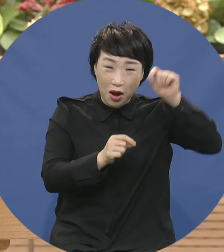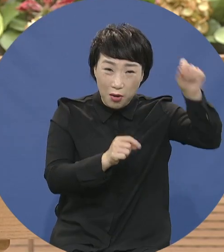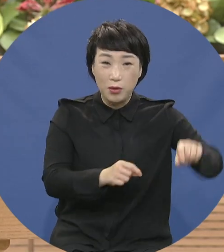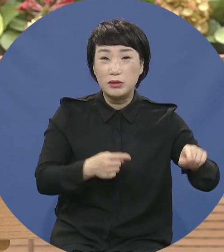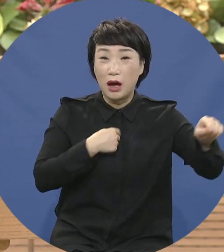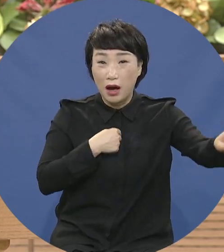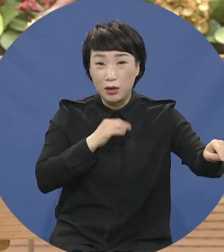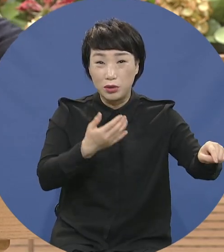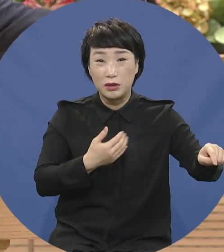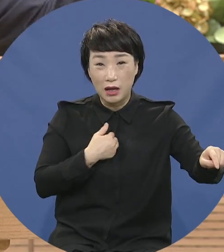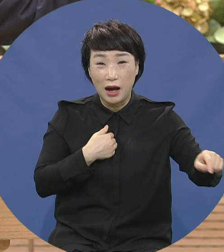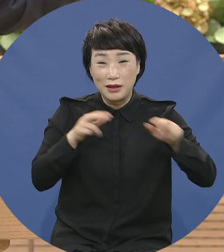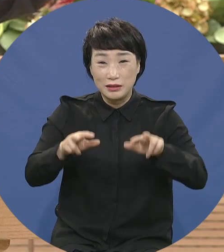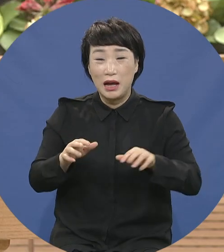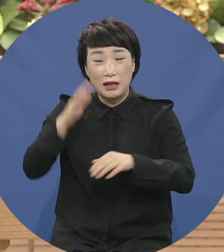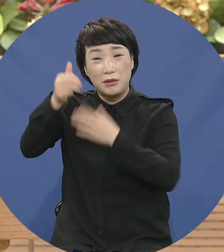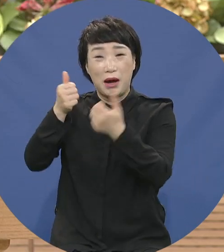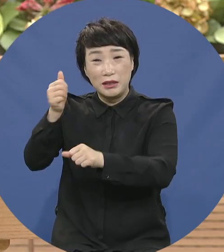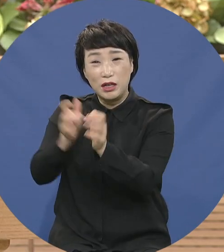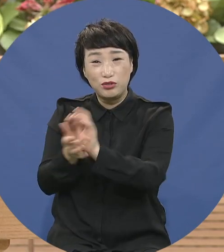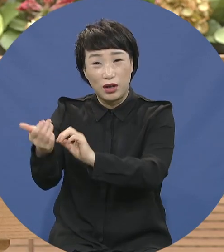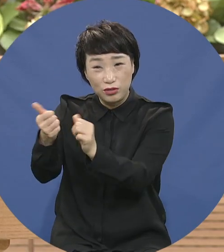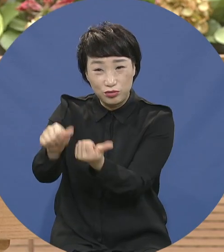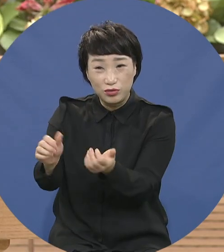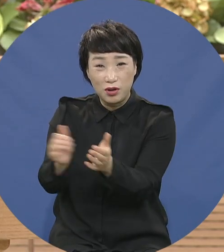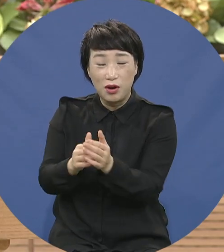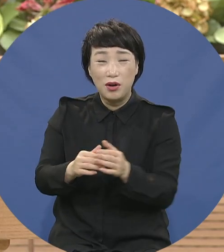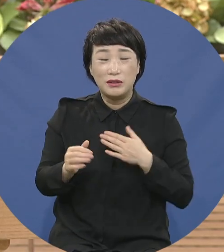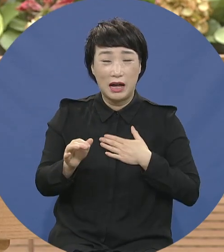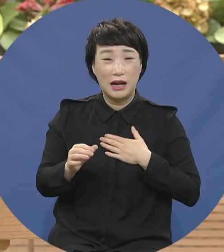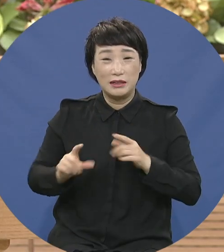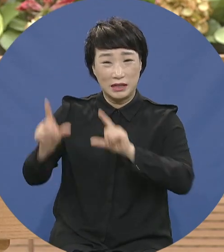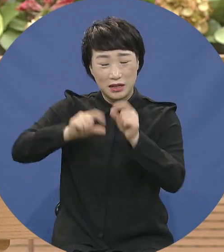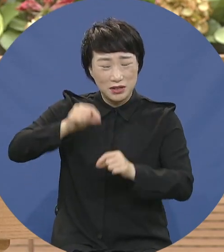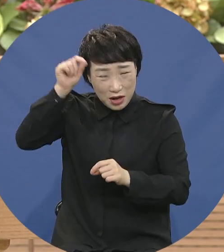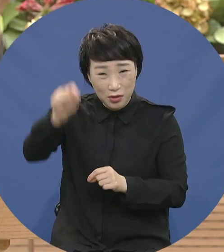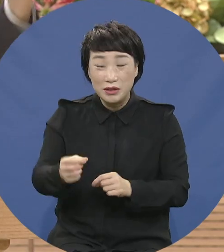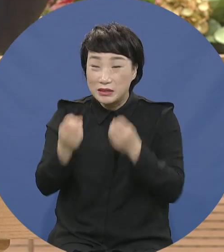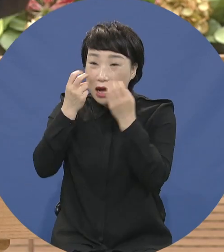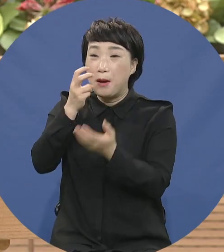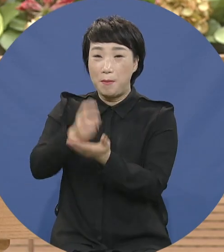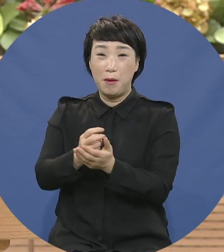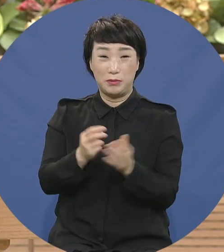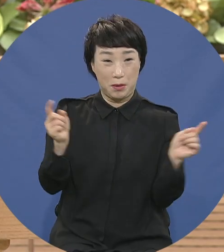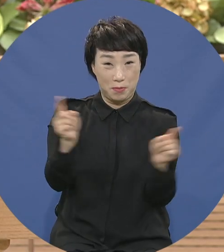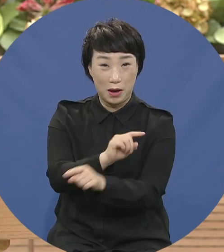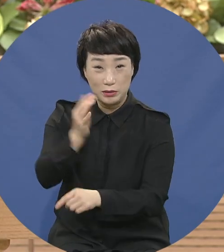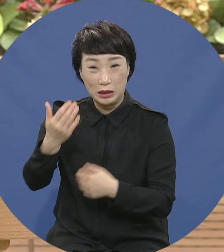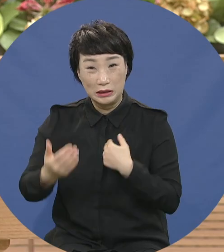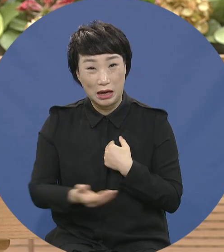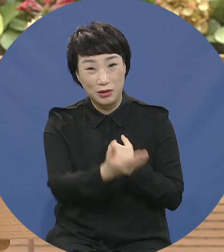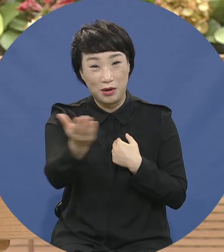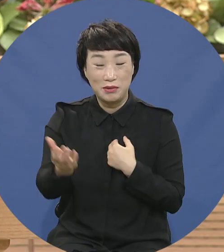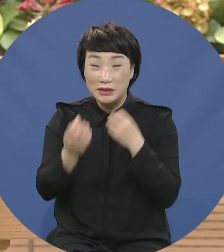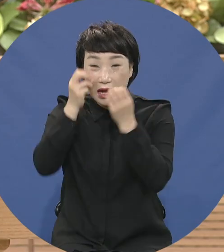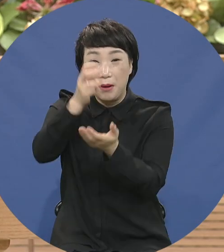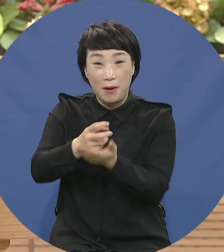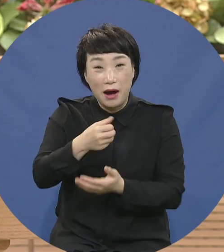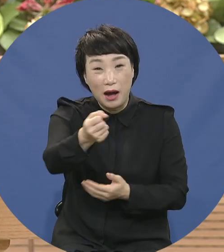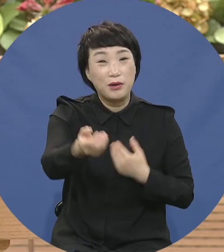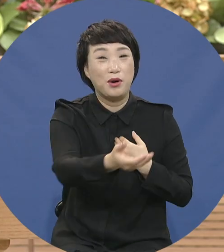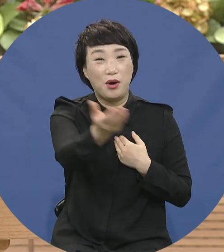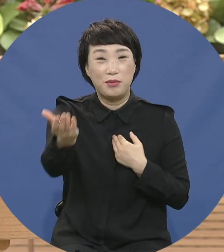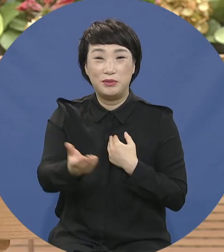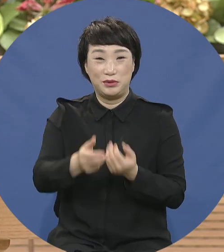죽는 순간 다시 살리라는 새 법으로 바뀌었다 이 말입니다. 여러분은 새 법을 가진 자임을 주님의